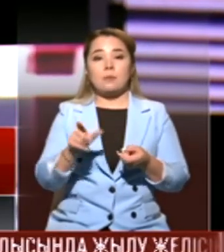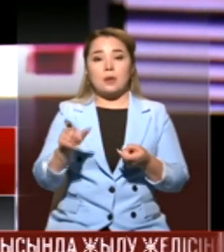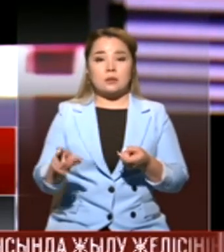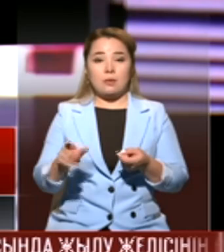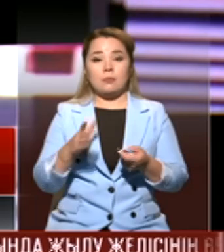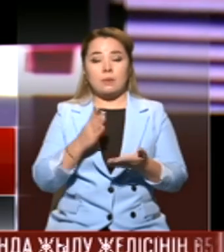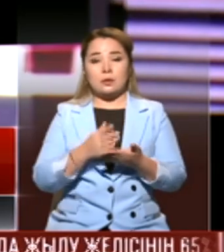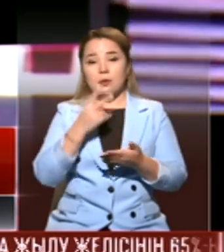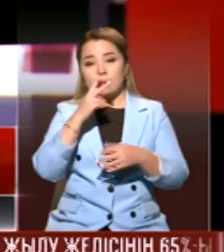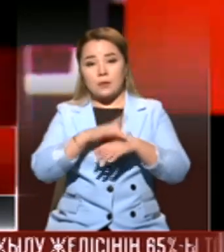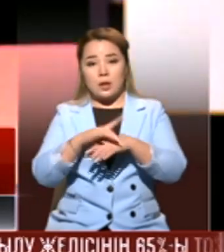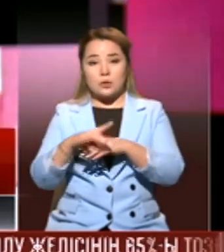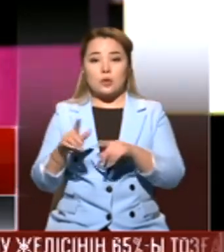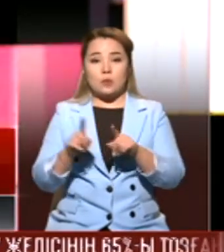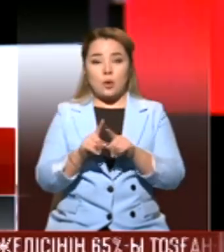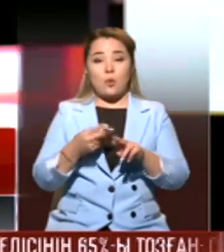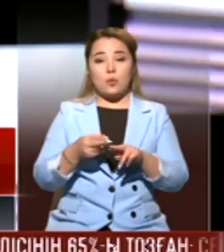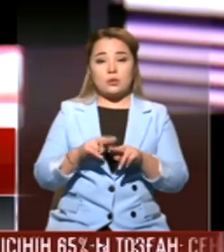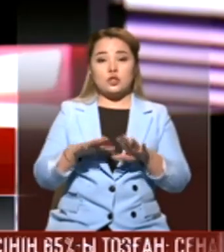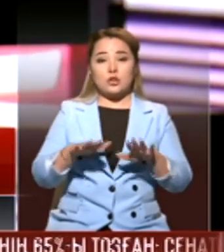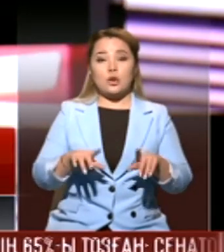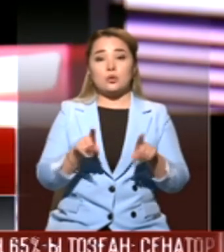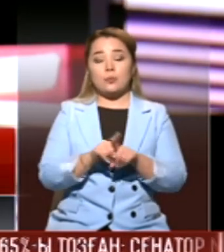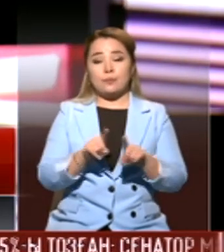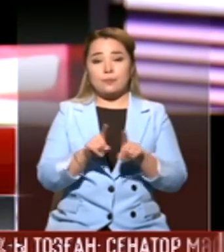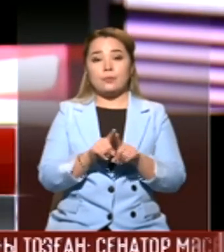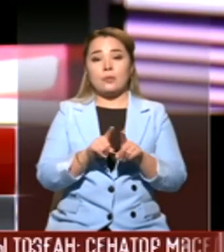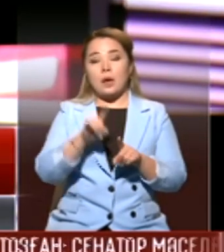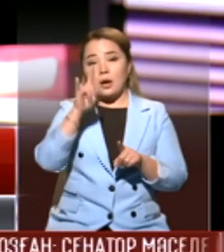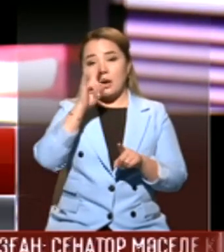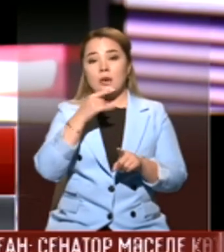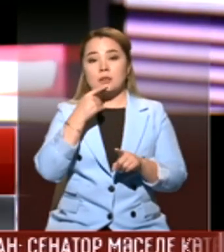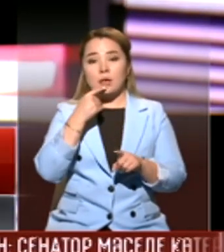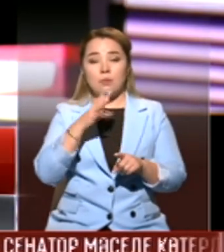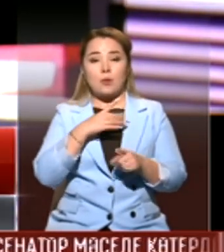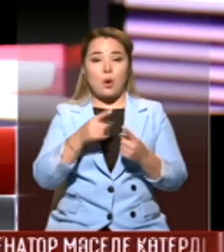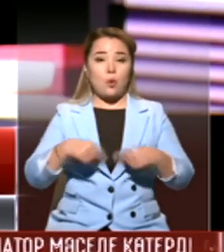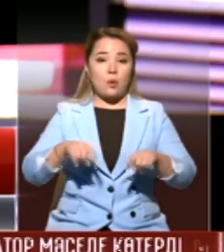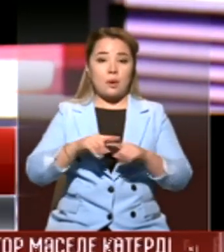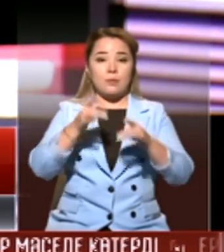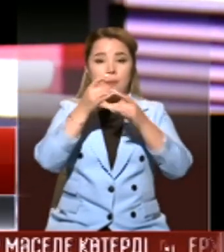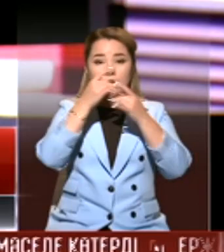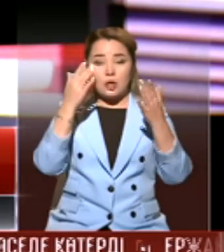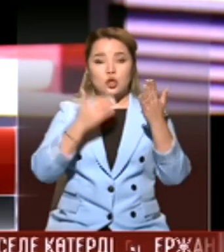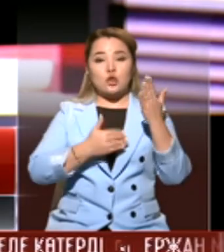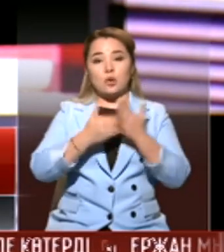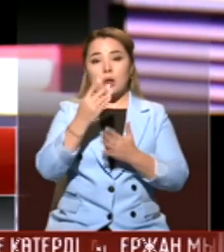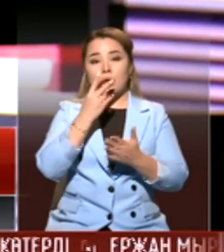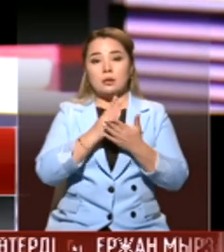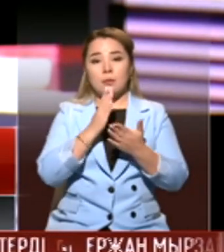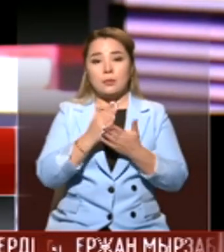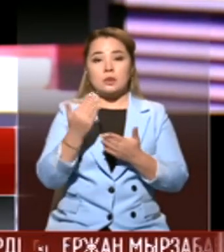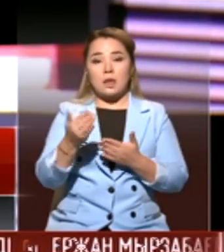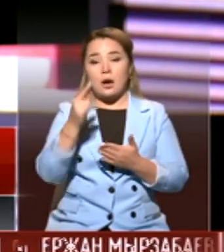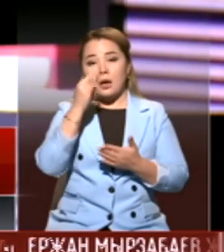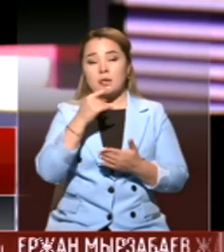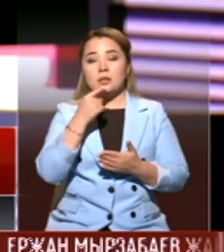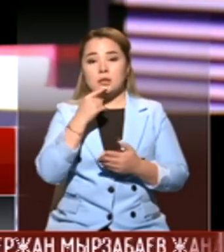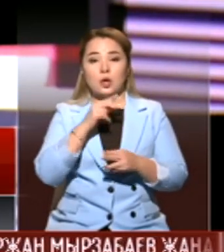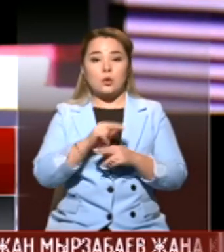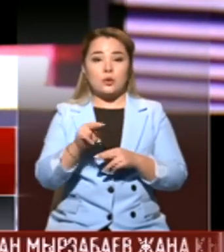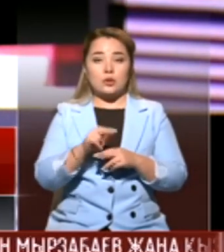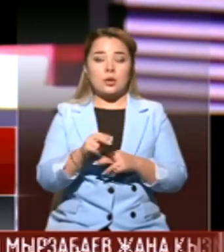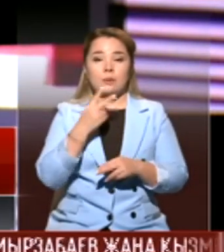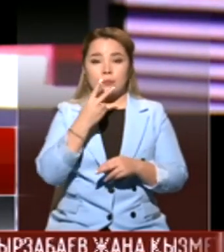бір текетіресін байқап жатырмыз ғой. Осы жерде де қазақ тілді қоғамның мәдениетінің жоғары және қазақ